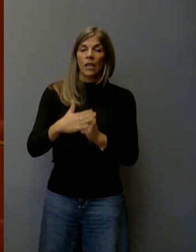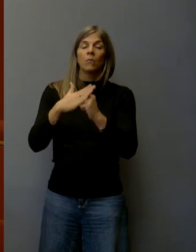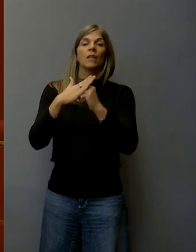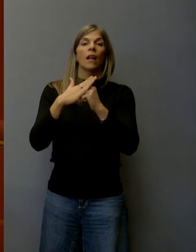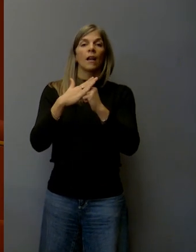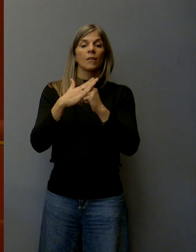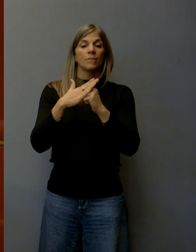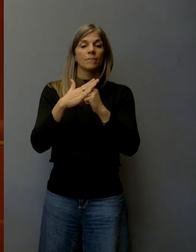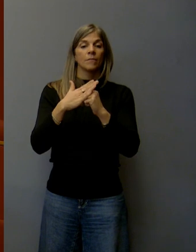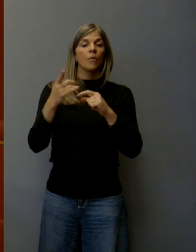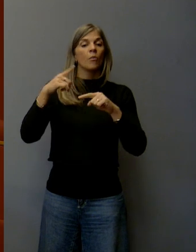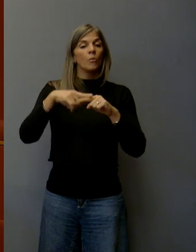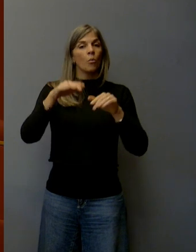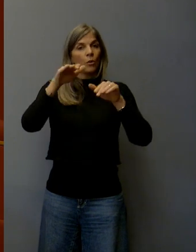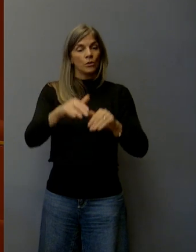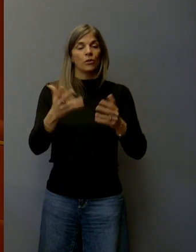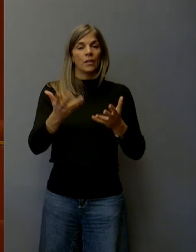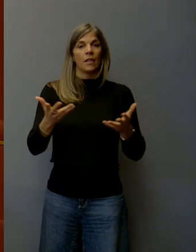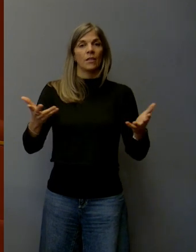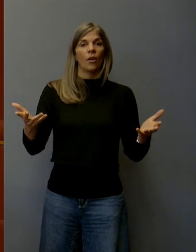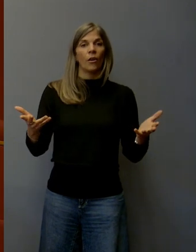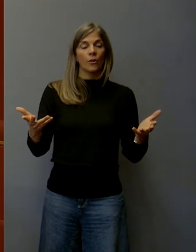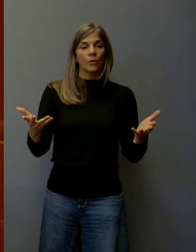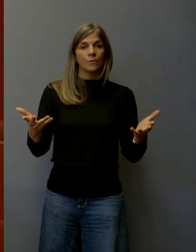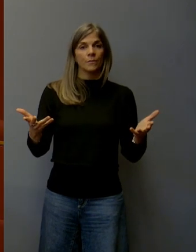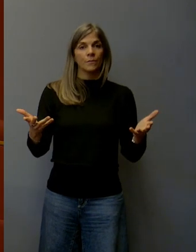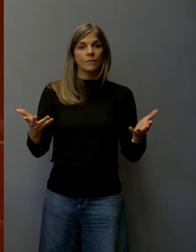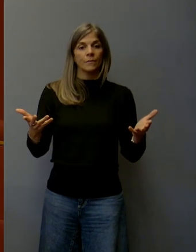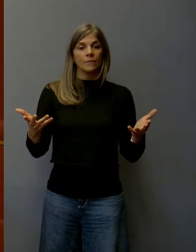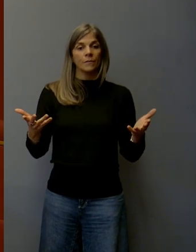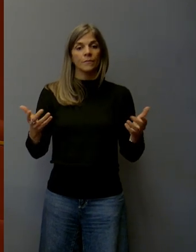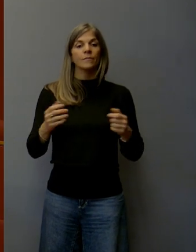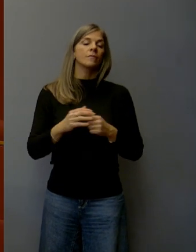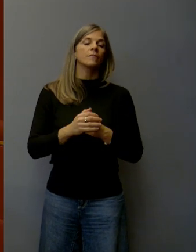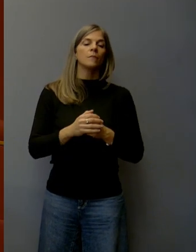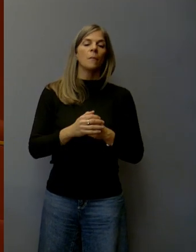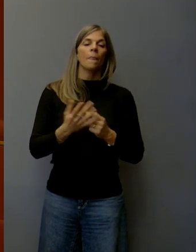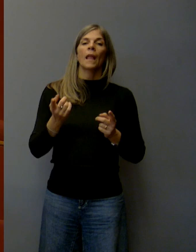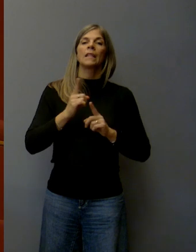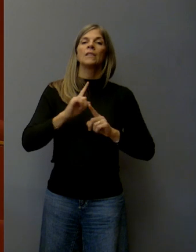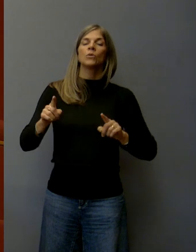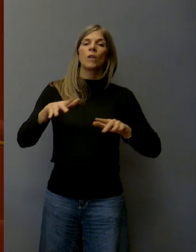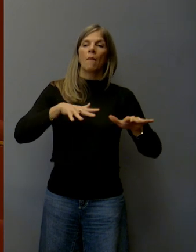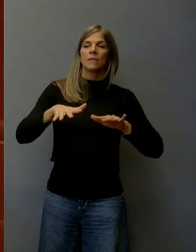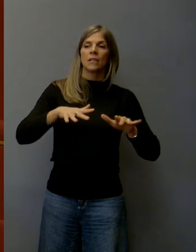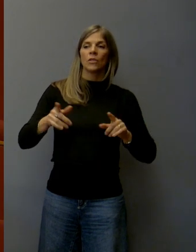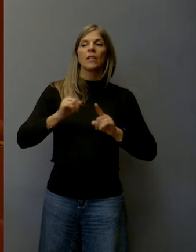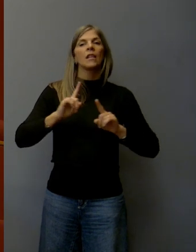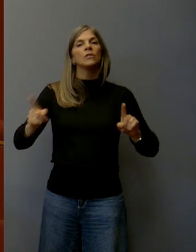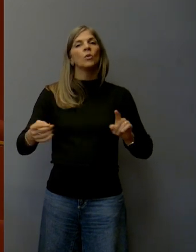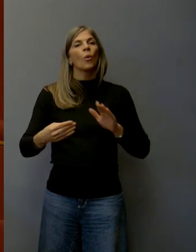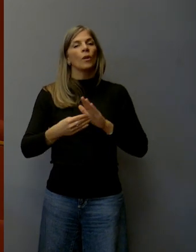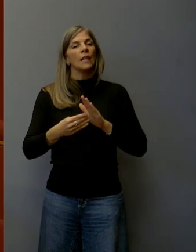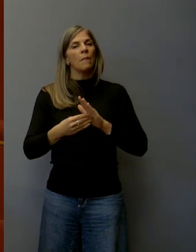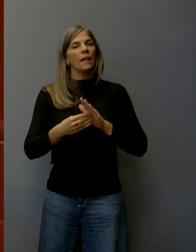e protezione del territorio Intendo dire che nessun amministratore nessun dipendente nessun funzionario della pubblica